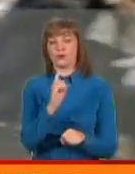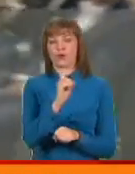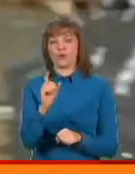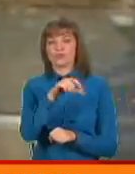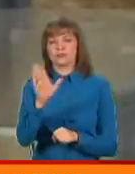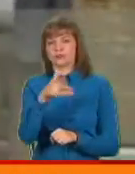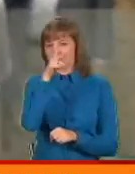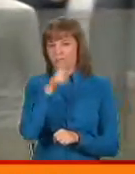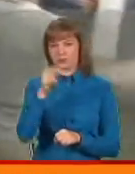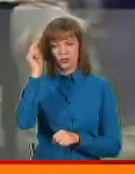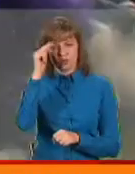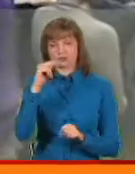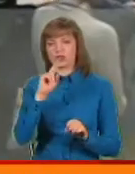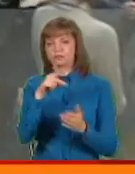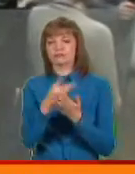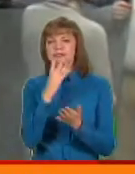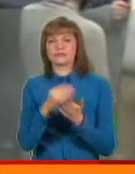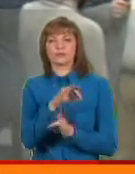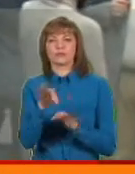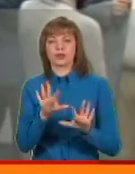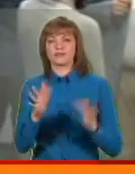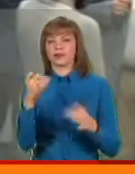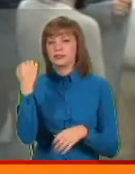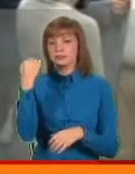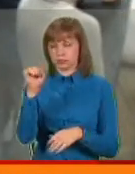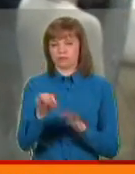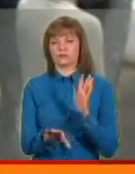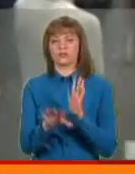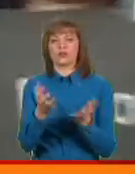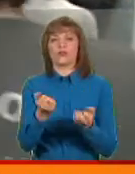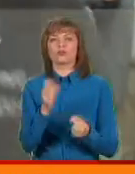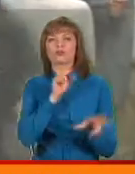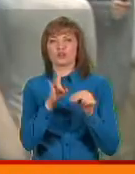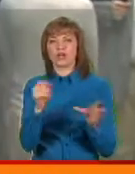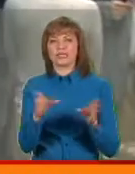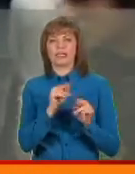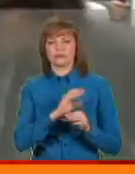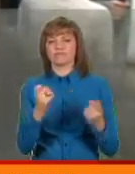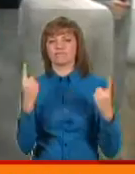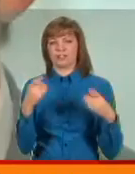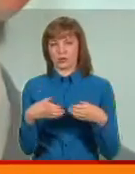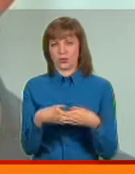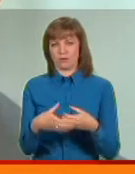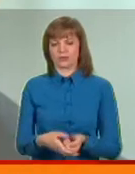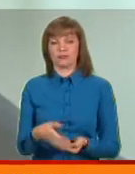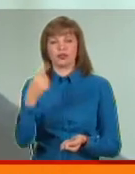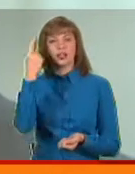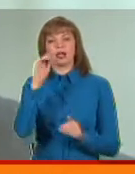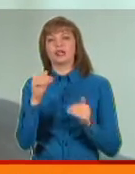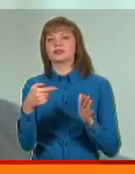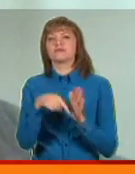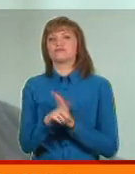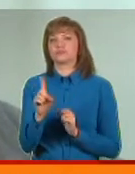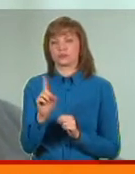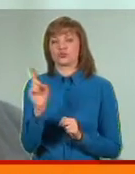них після 3 місяців навчання презентує свій проект і в разі перемоги отримує шанс на співпрацю з великою компанією. Ідея заключалась